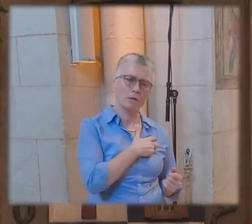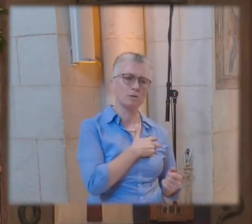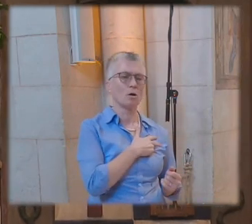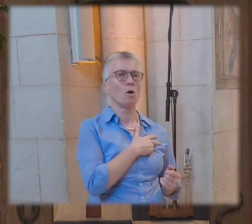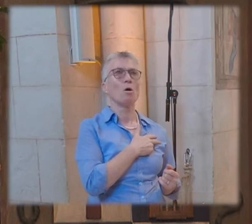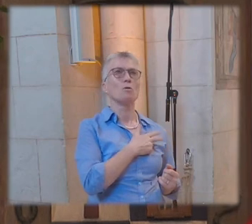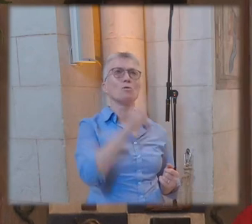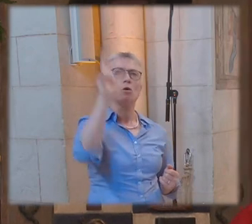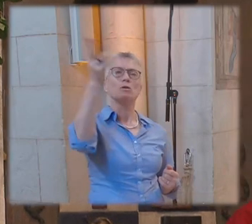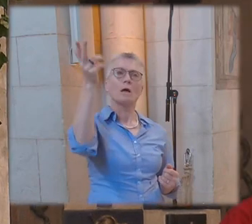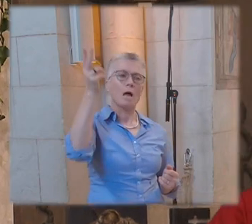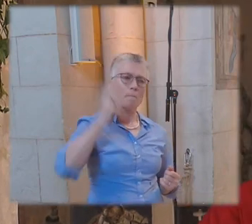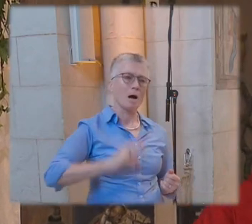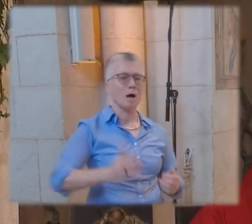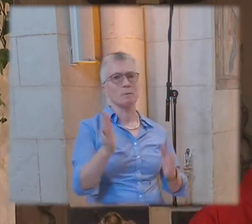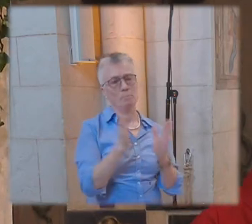sein Erbarmen bitten.